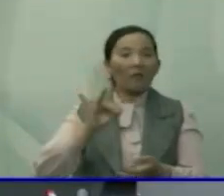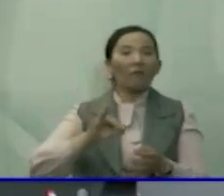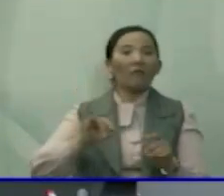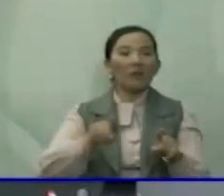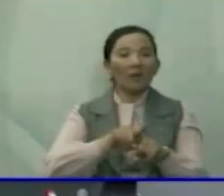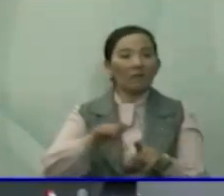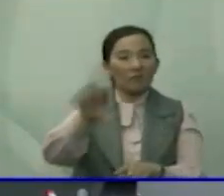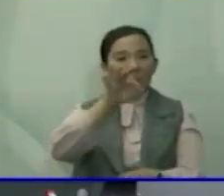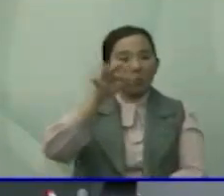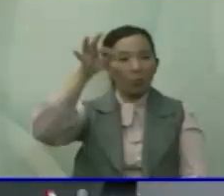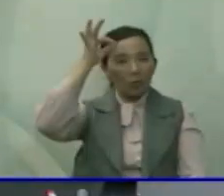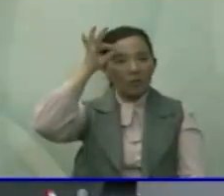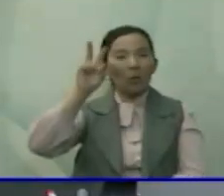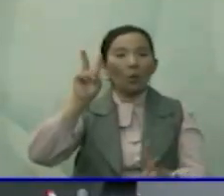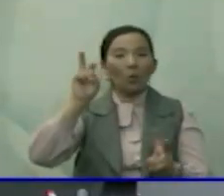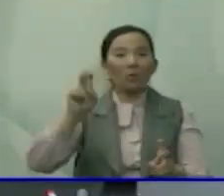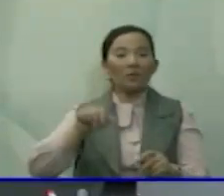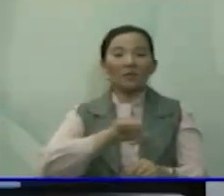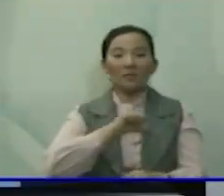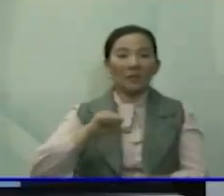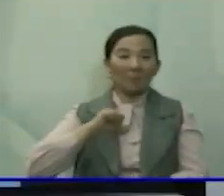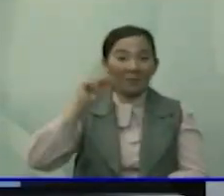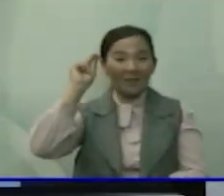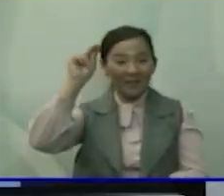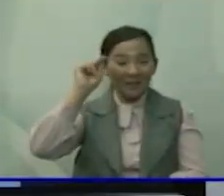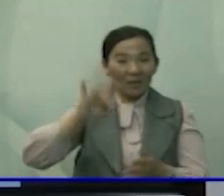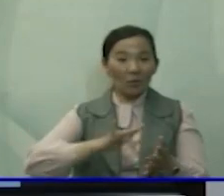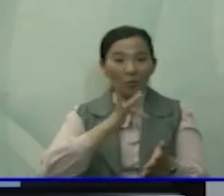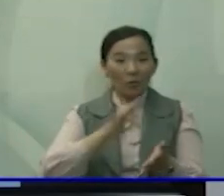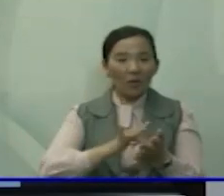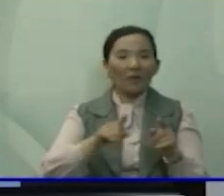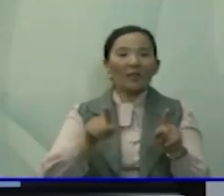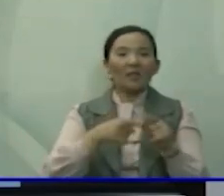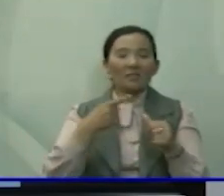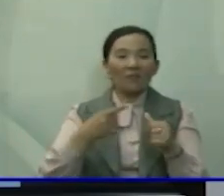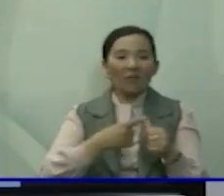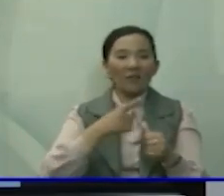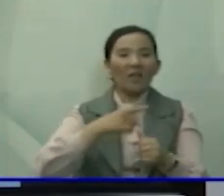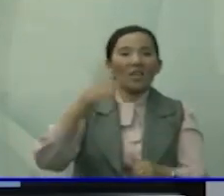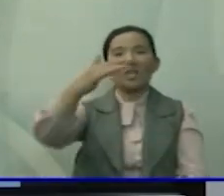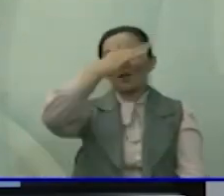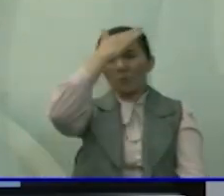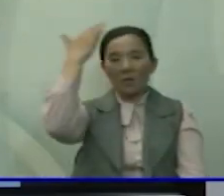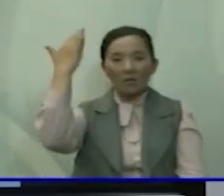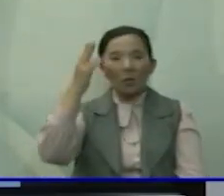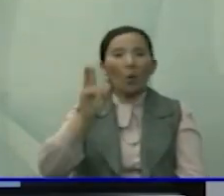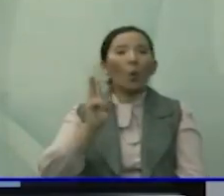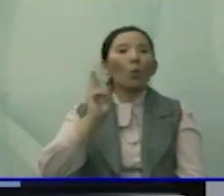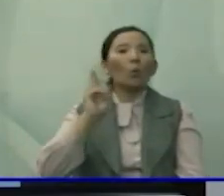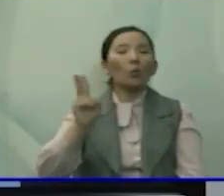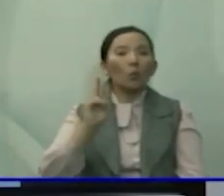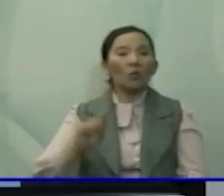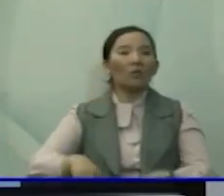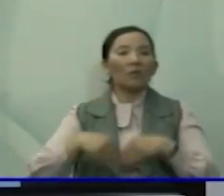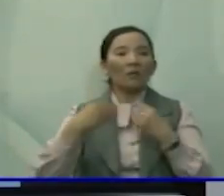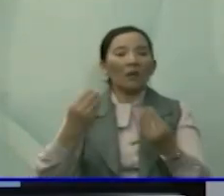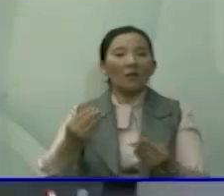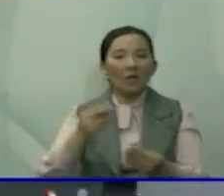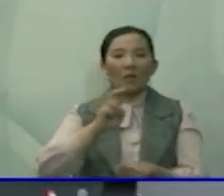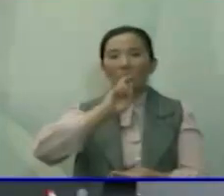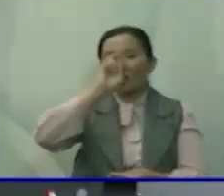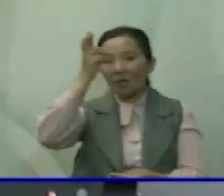сам китай называют поднебесная на кого опирался император